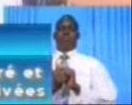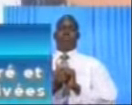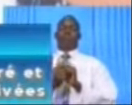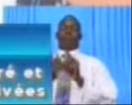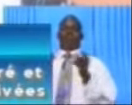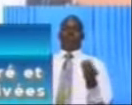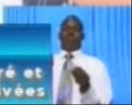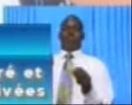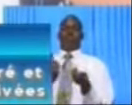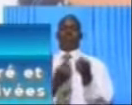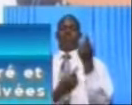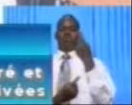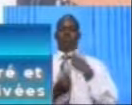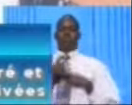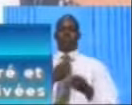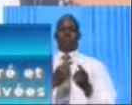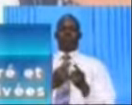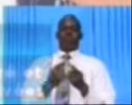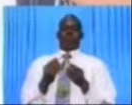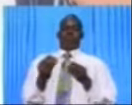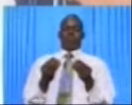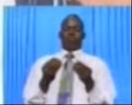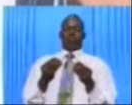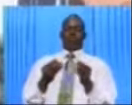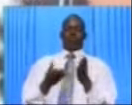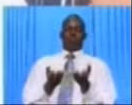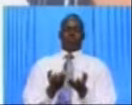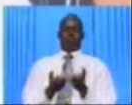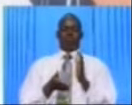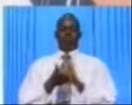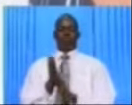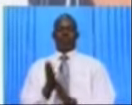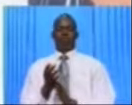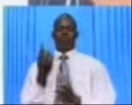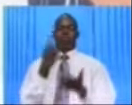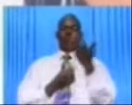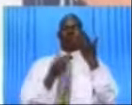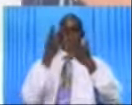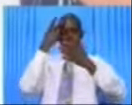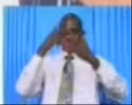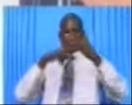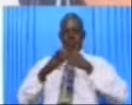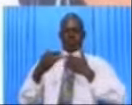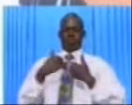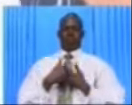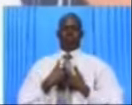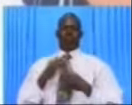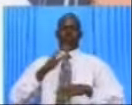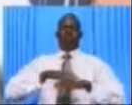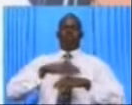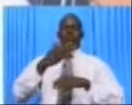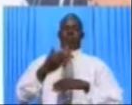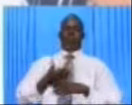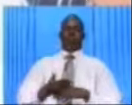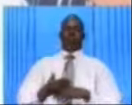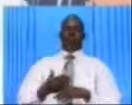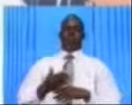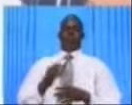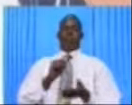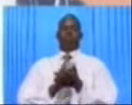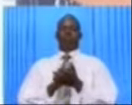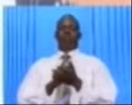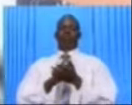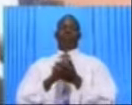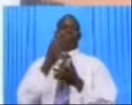d'où ils viennent, où ils veulent aller, quelle vision ils ont. Après ce